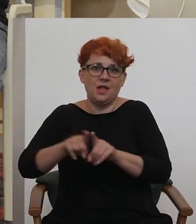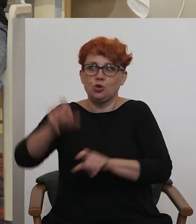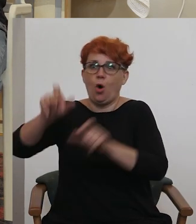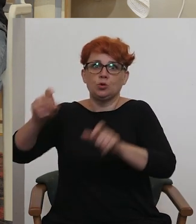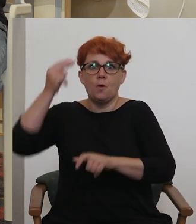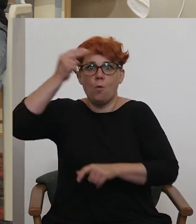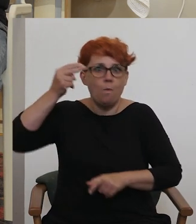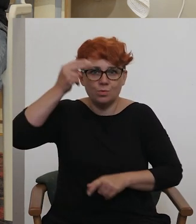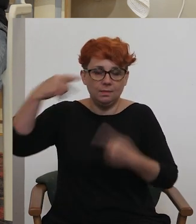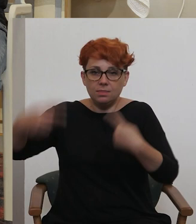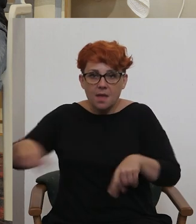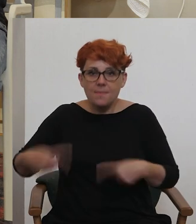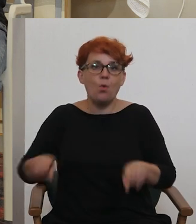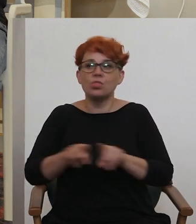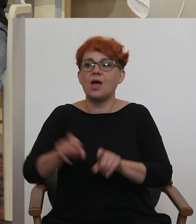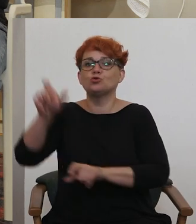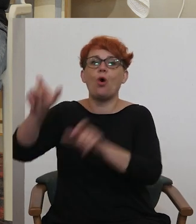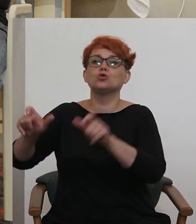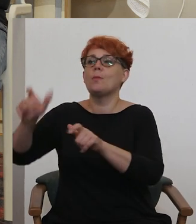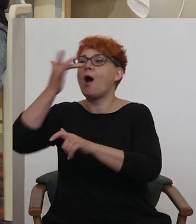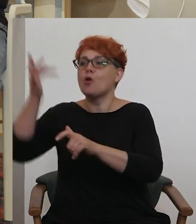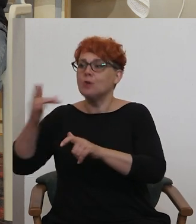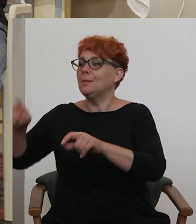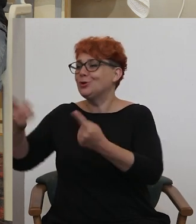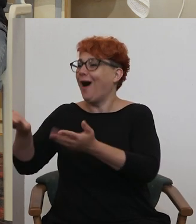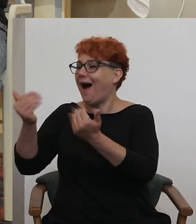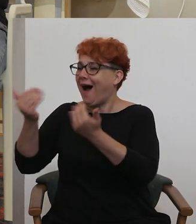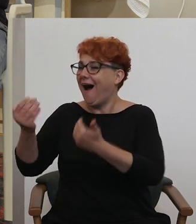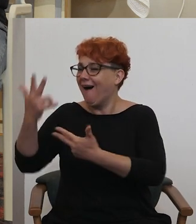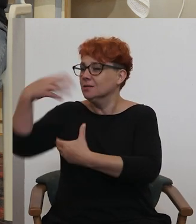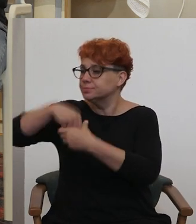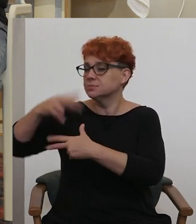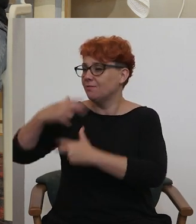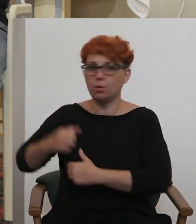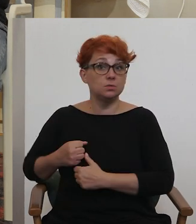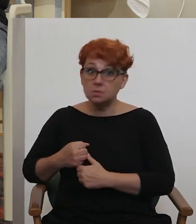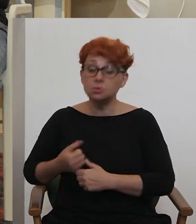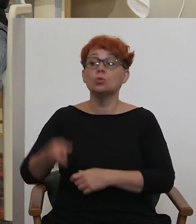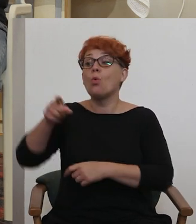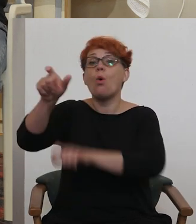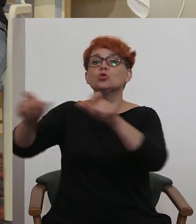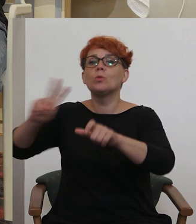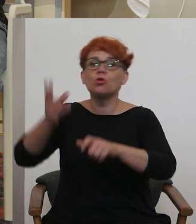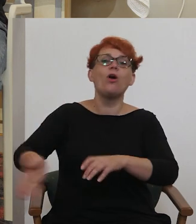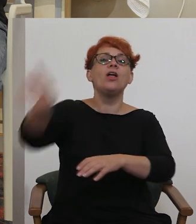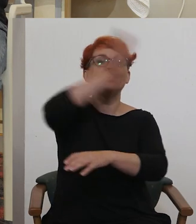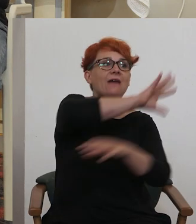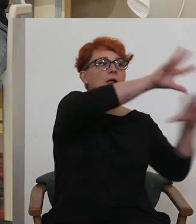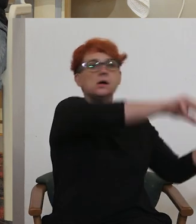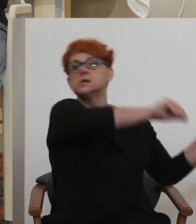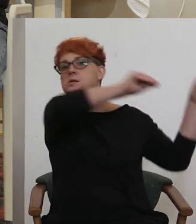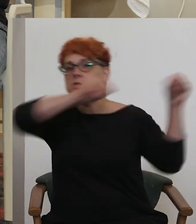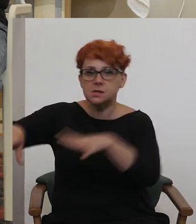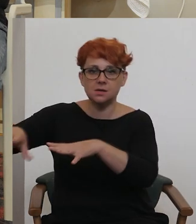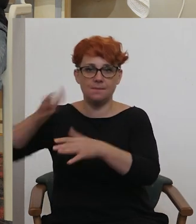przekonani obywatele sowieccy, lecz większość z nich to byli po prostu zesłańcy, którzy o armii Andersa albo